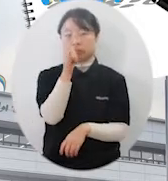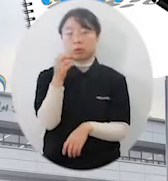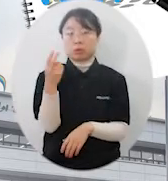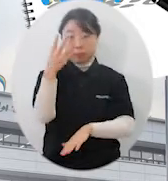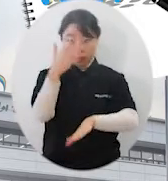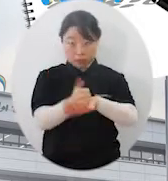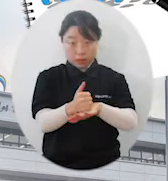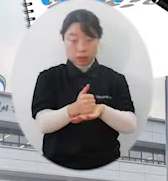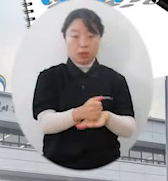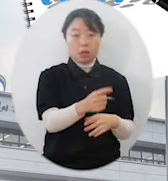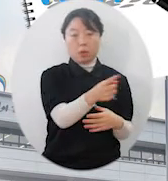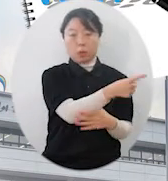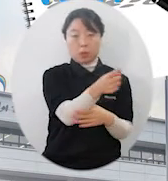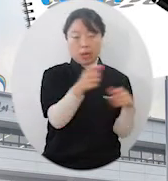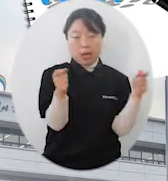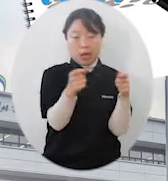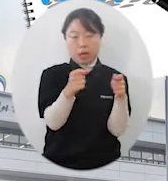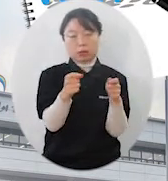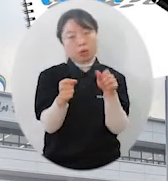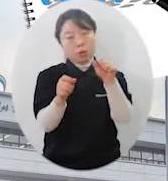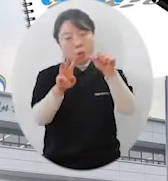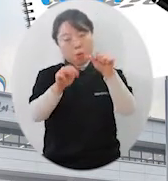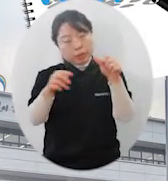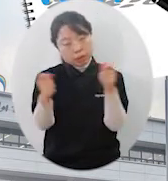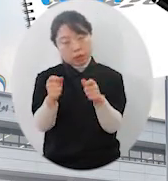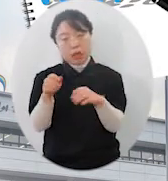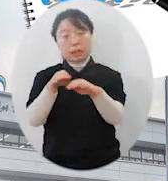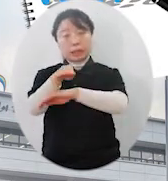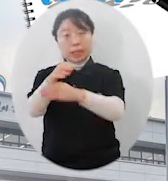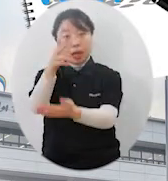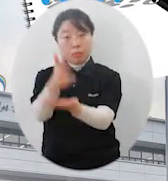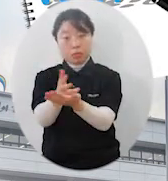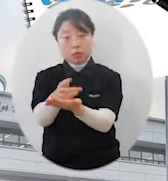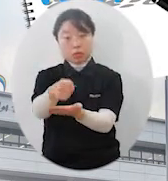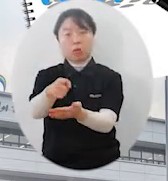마지막으로 소화전, 소방용수시설 주변 5m